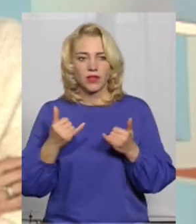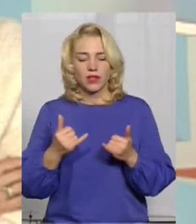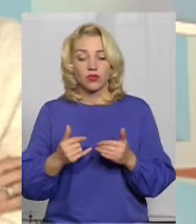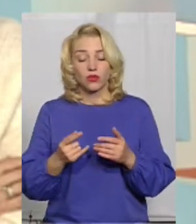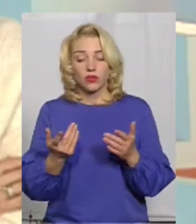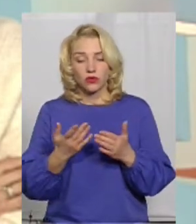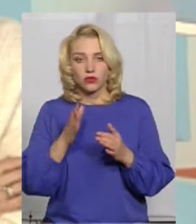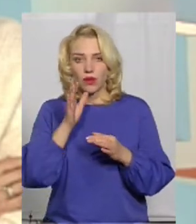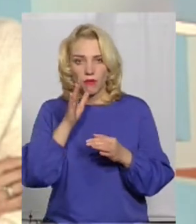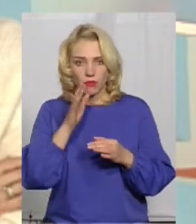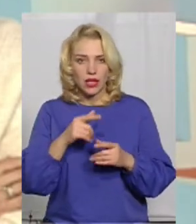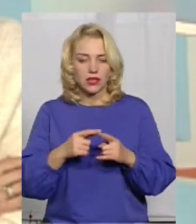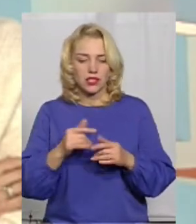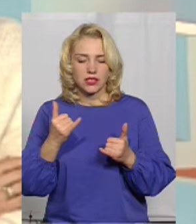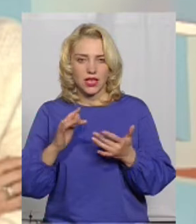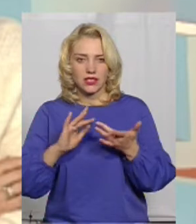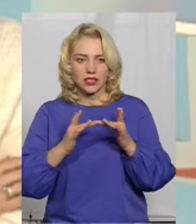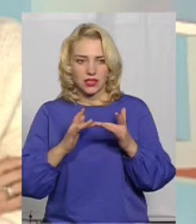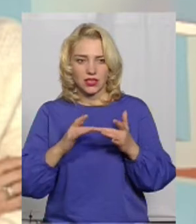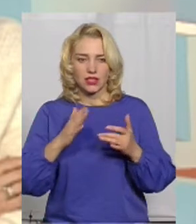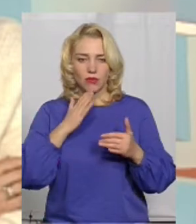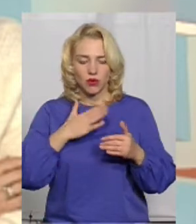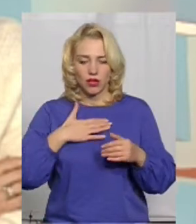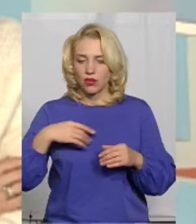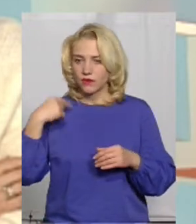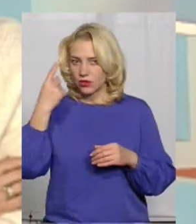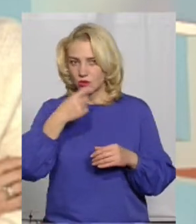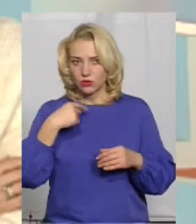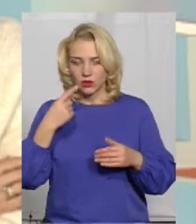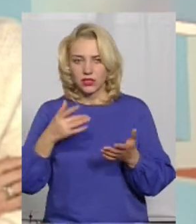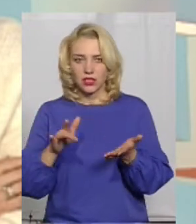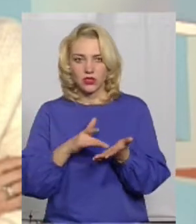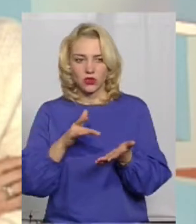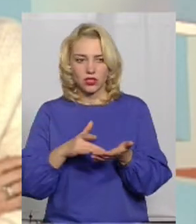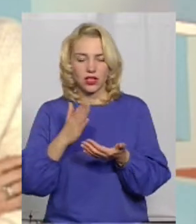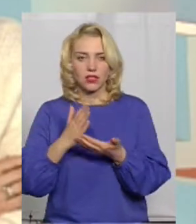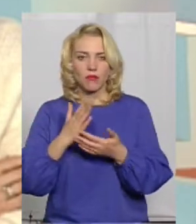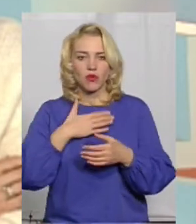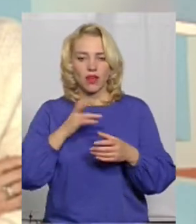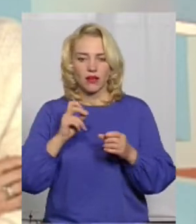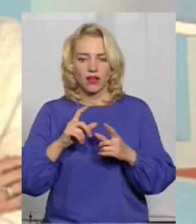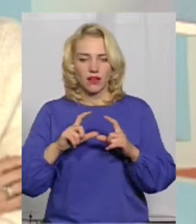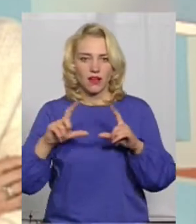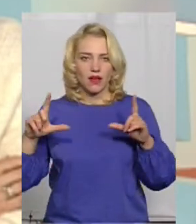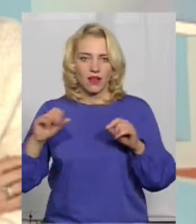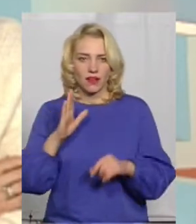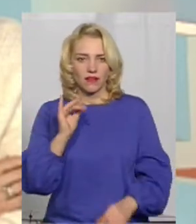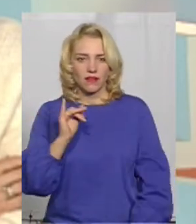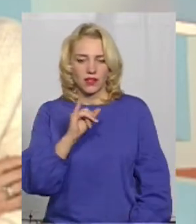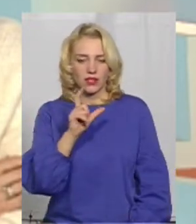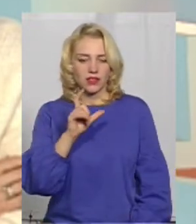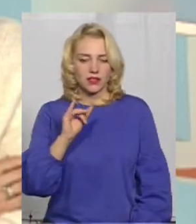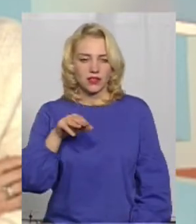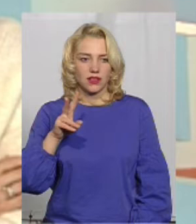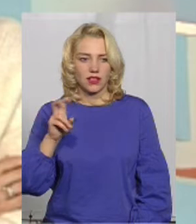до прикладу, соціальні мережі, моя особиста сторінка, є моєю візитівкою, і мені в деякій мірі або моїм колегам не потрібно